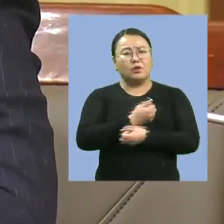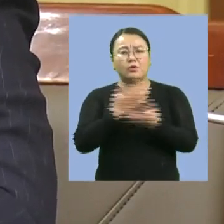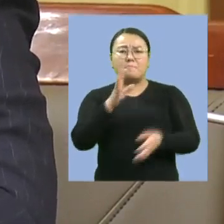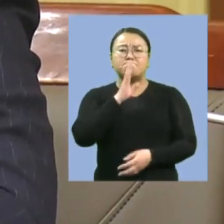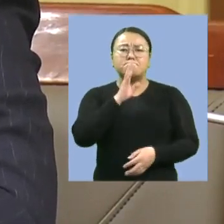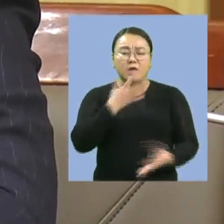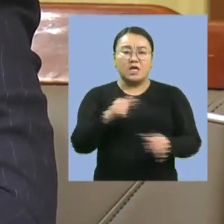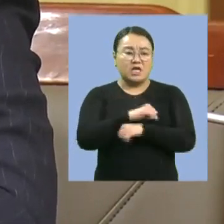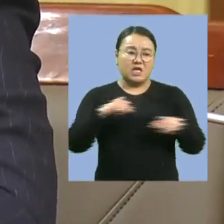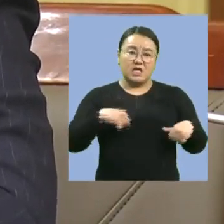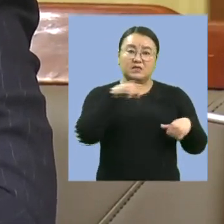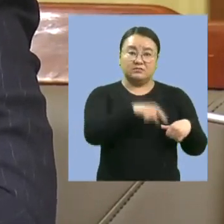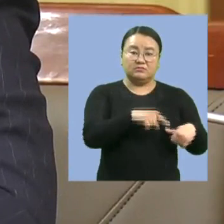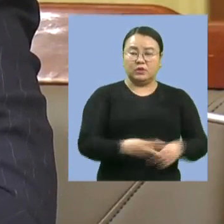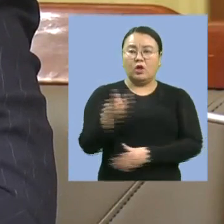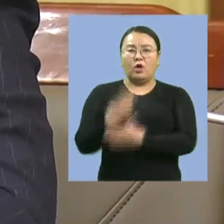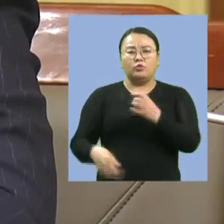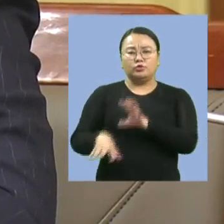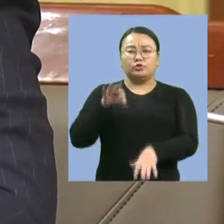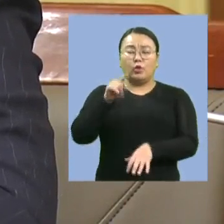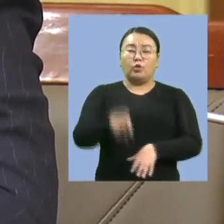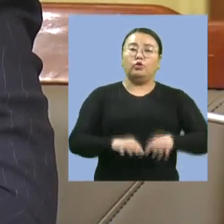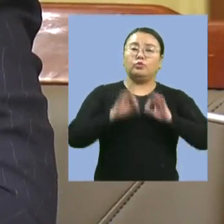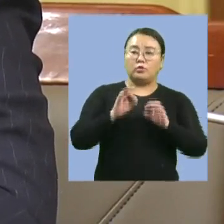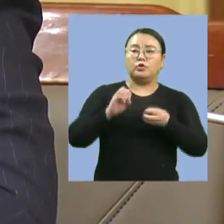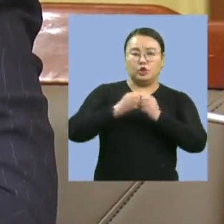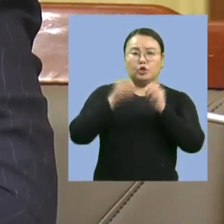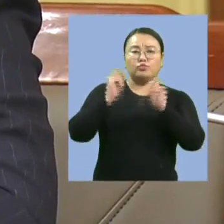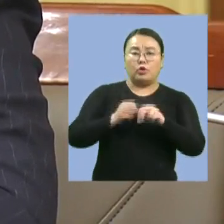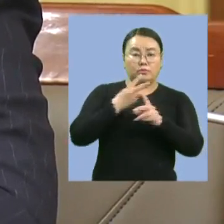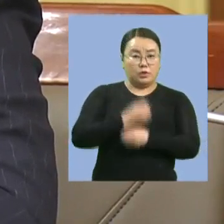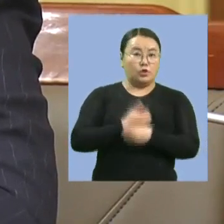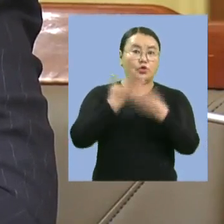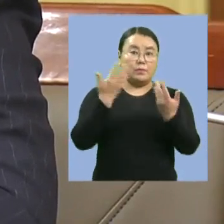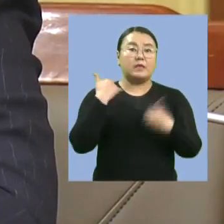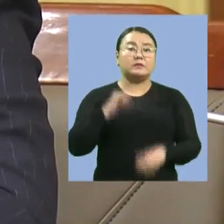зүгээс 1-р тул нь холимог тогтолцоо бас байж болох юмаа гэж ингэж үзсэн.